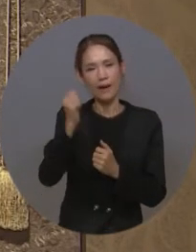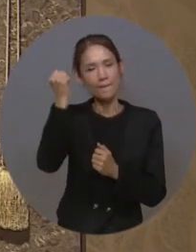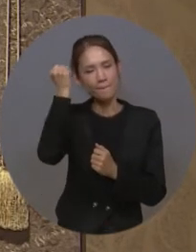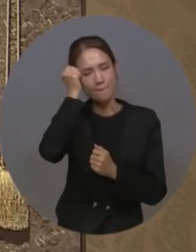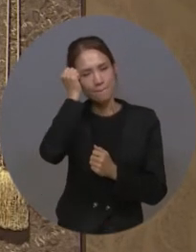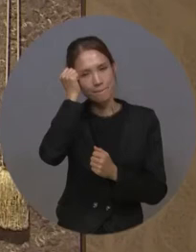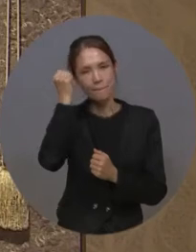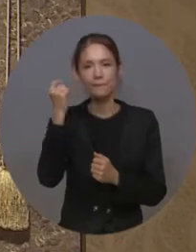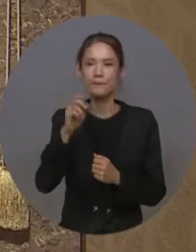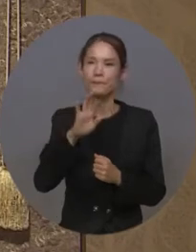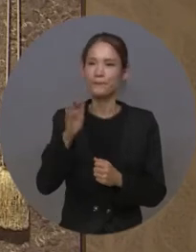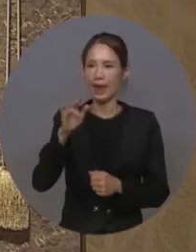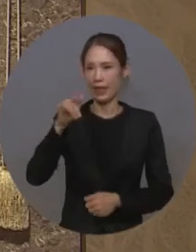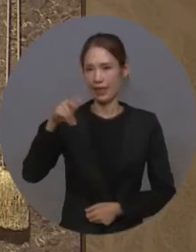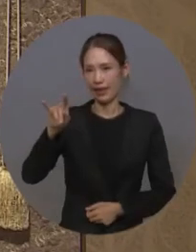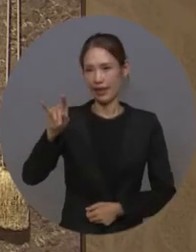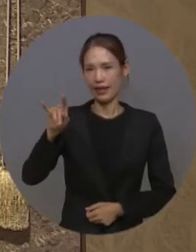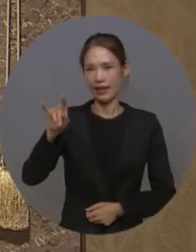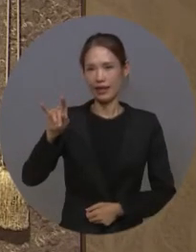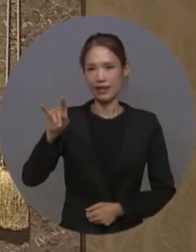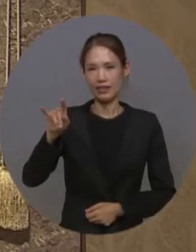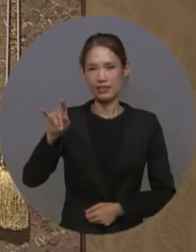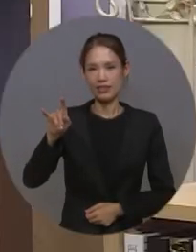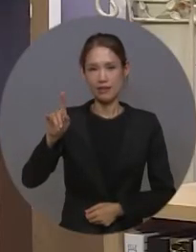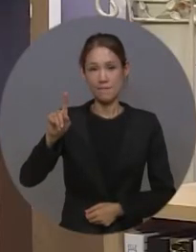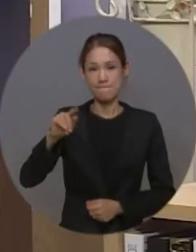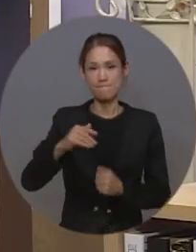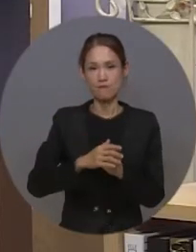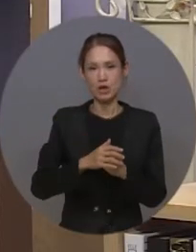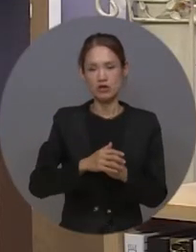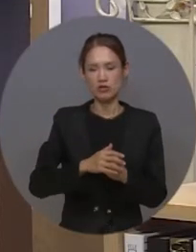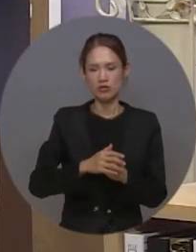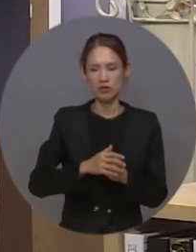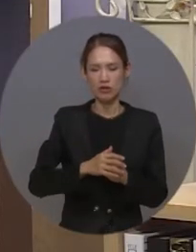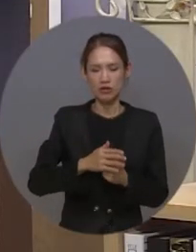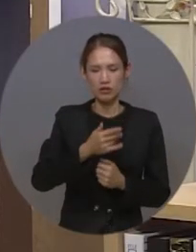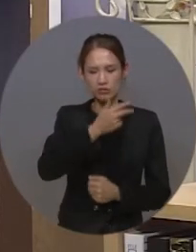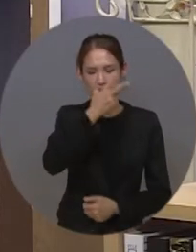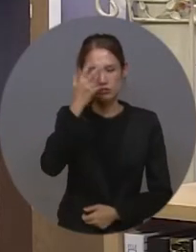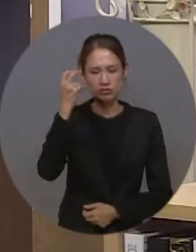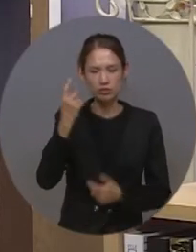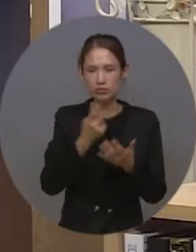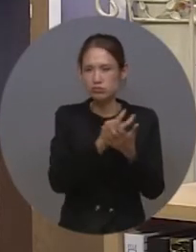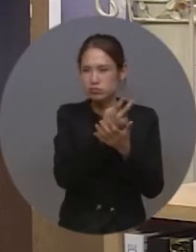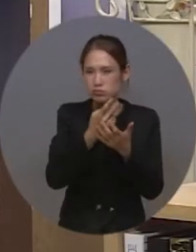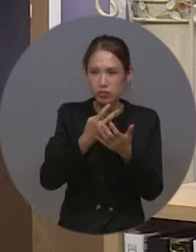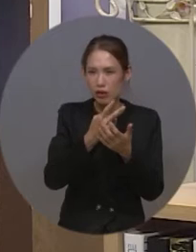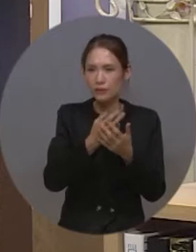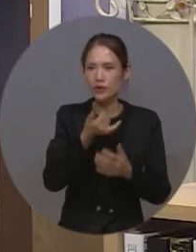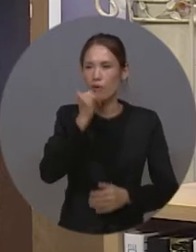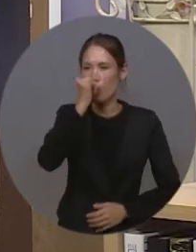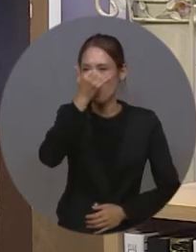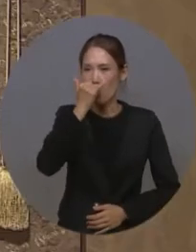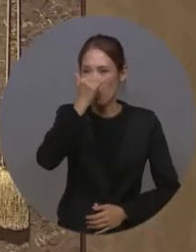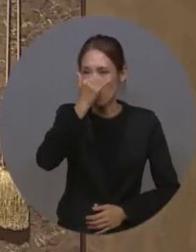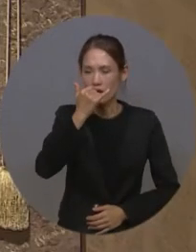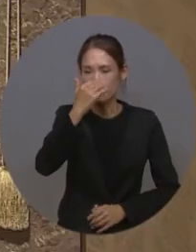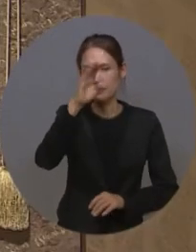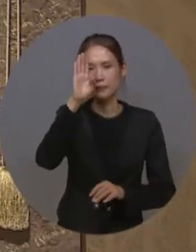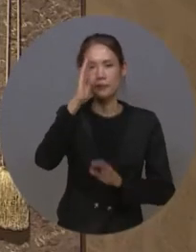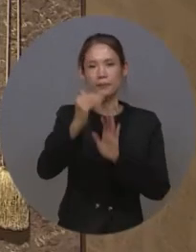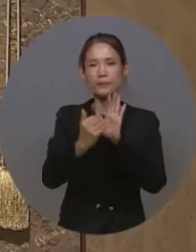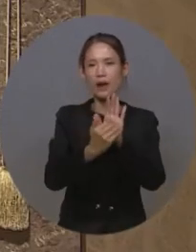4 그래서 베개가 어떤 불면증이나 코골이를 방지할 수는 없어요